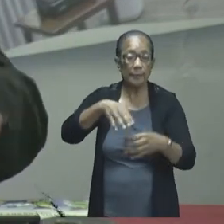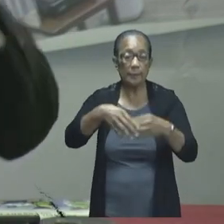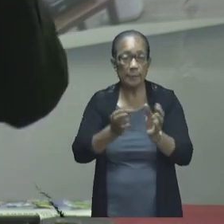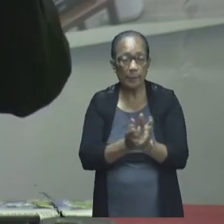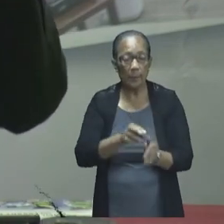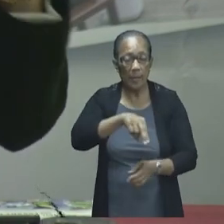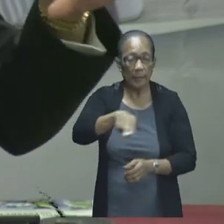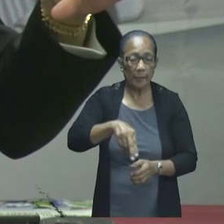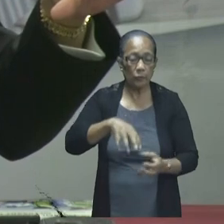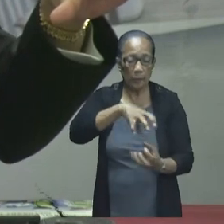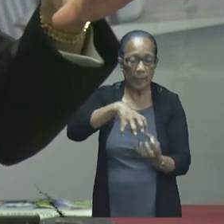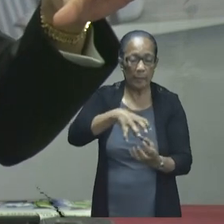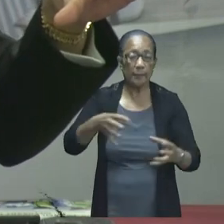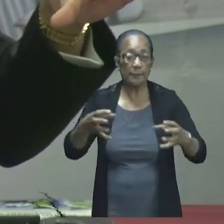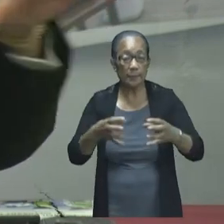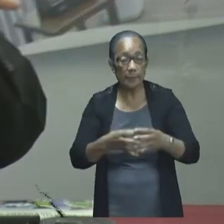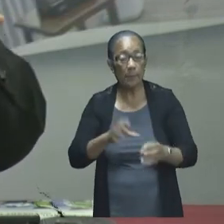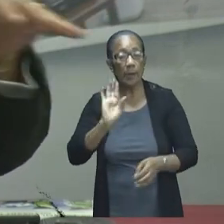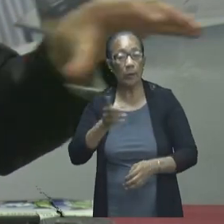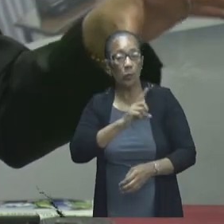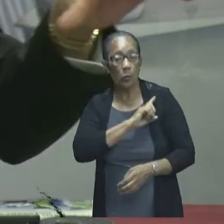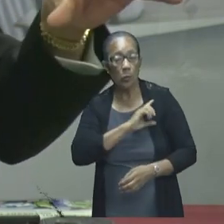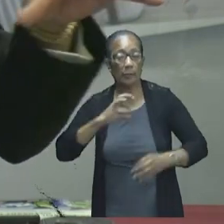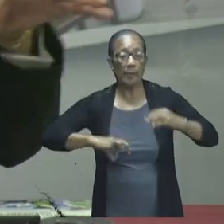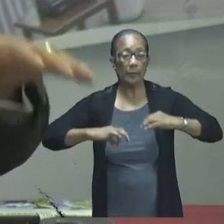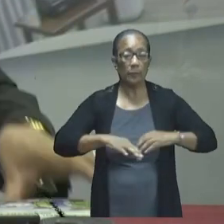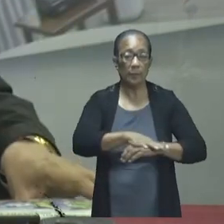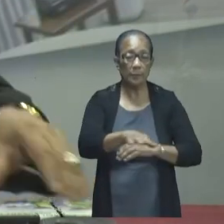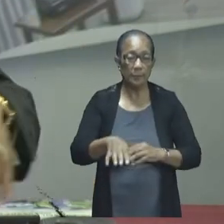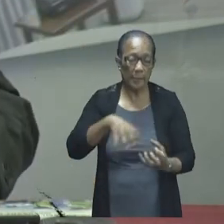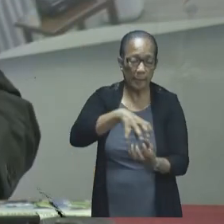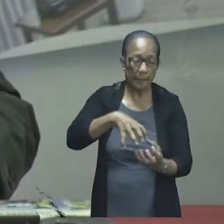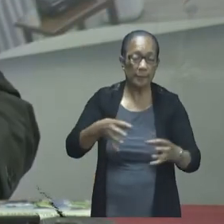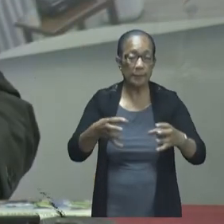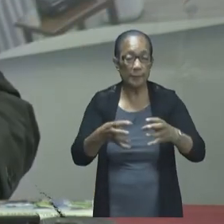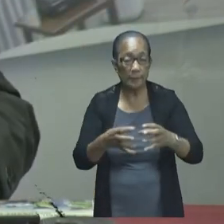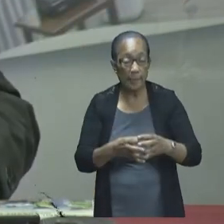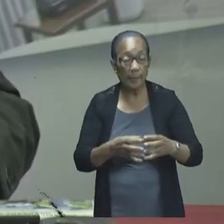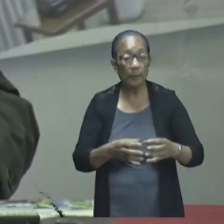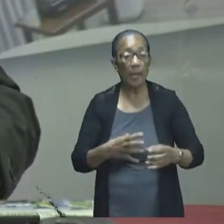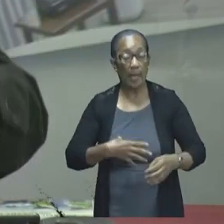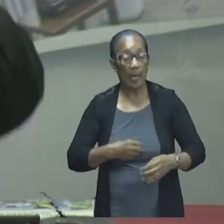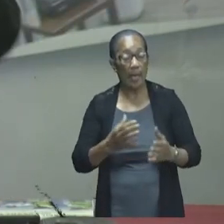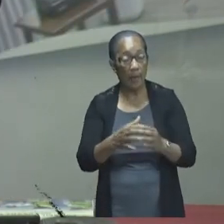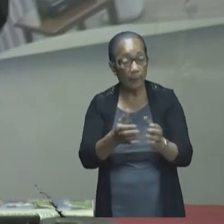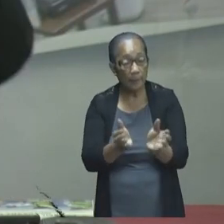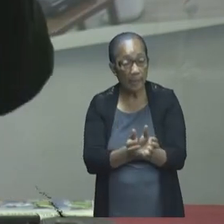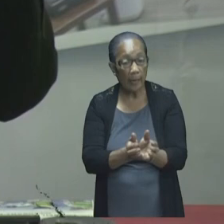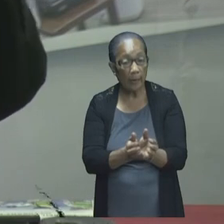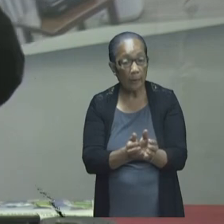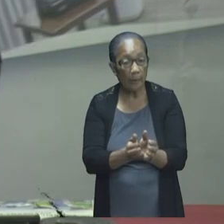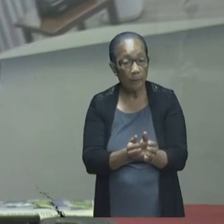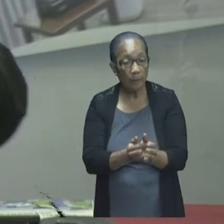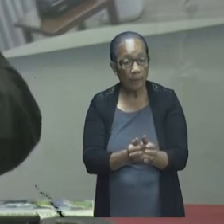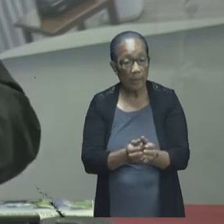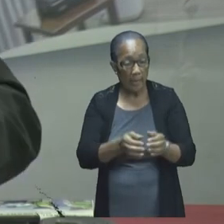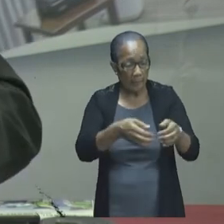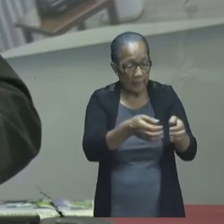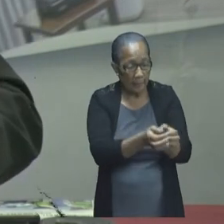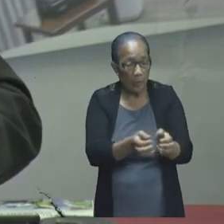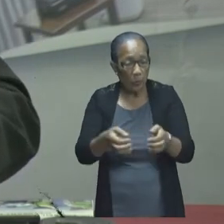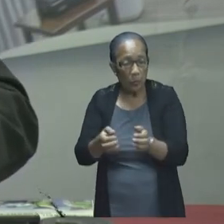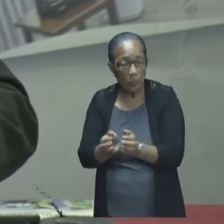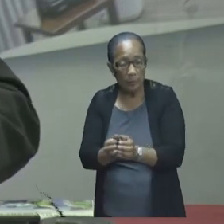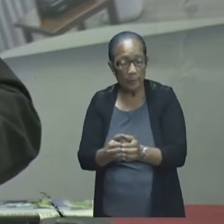crisisteam maar ook naar de ministeries die een crisisteam hebben naar de districtscommissaris een cursus team hebben er zijn plus 13 van ministers van de